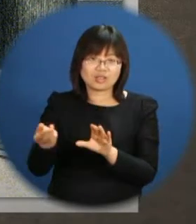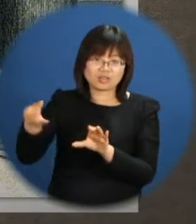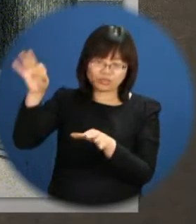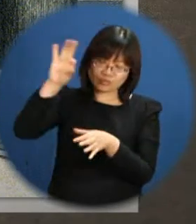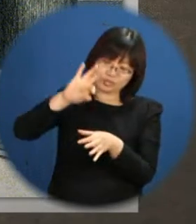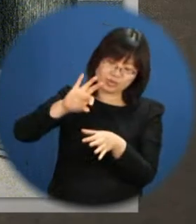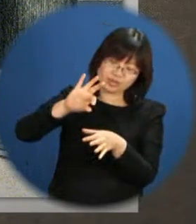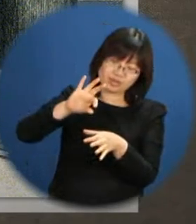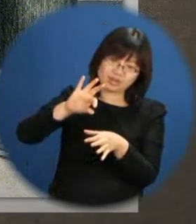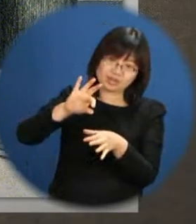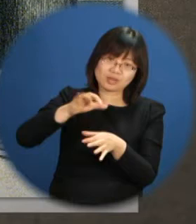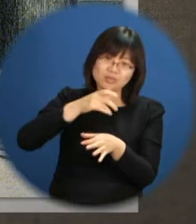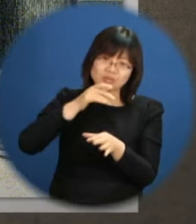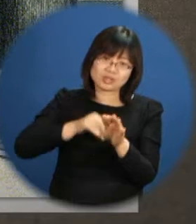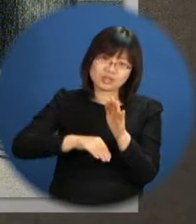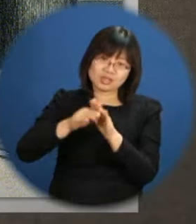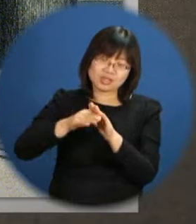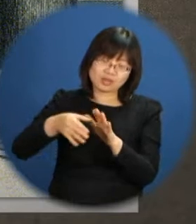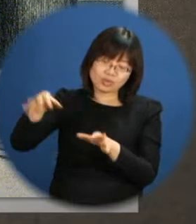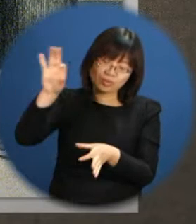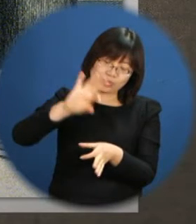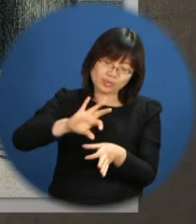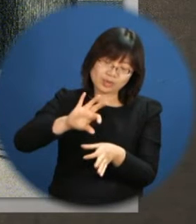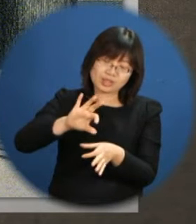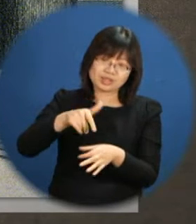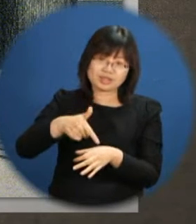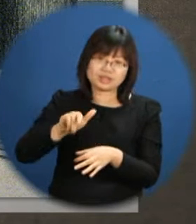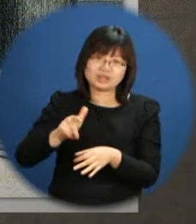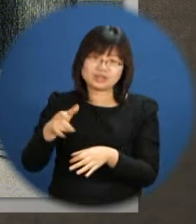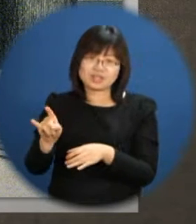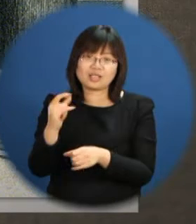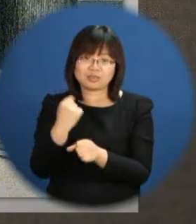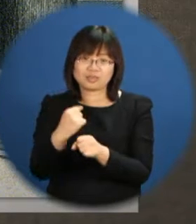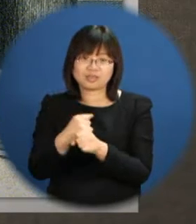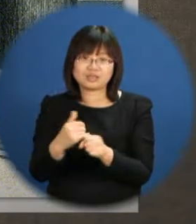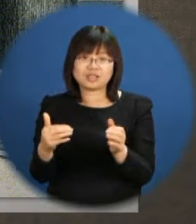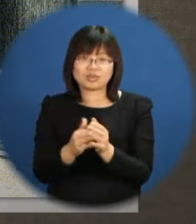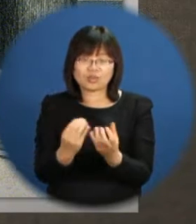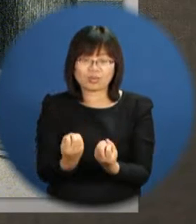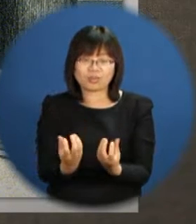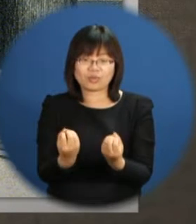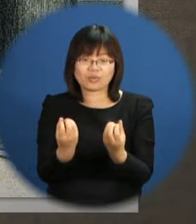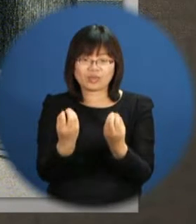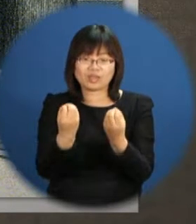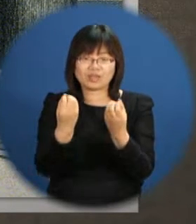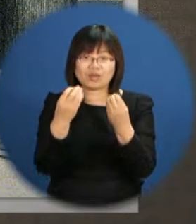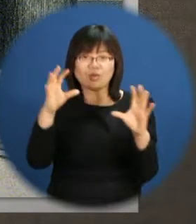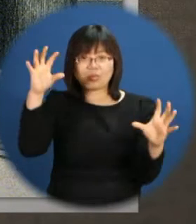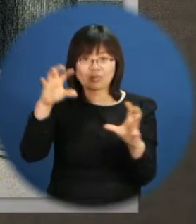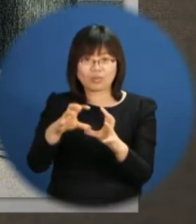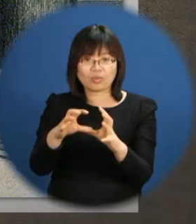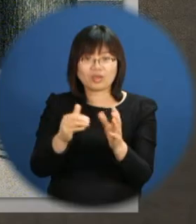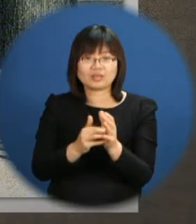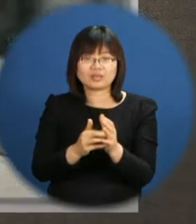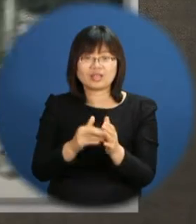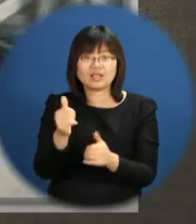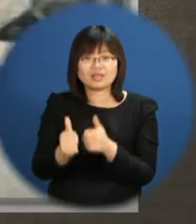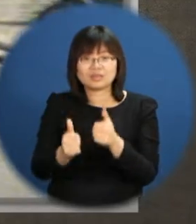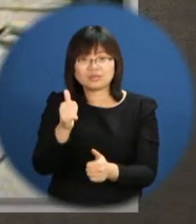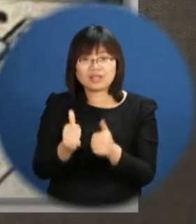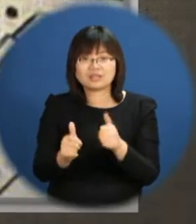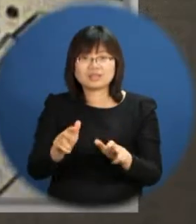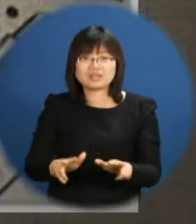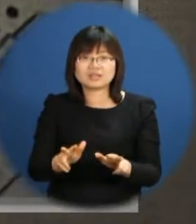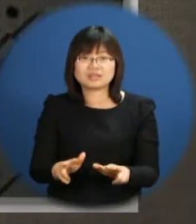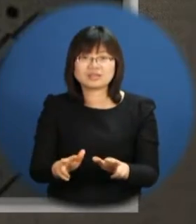세워서 물을 채워서 세워 같고 이제 기체를 이렇게 만들어서 버블버블 해서 올려 가지고 모아서 이제 그걸로 실험을 하고